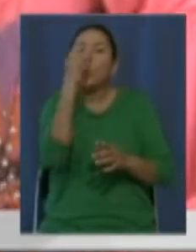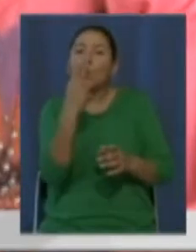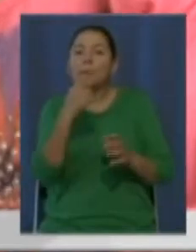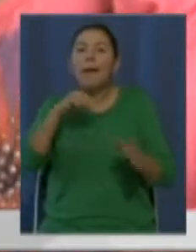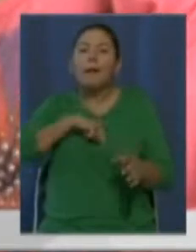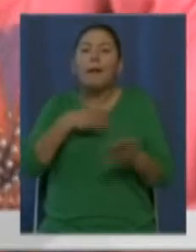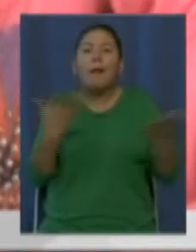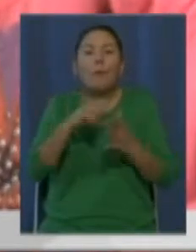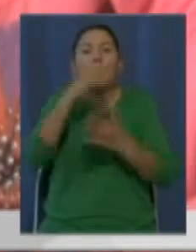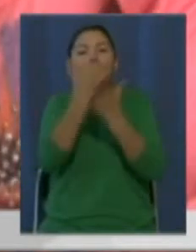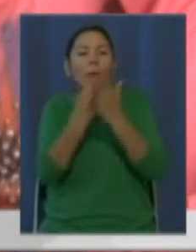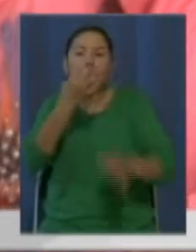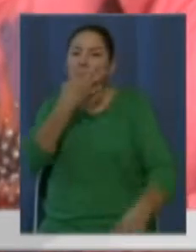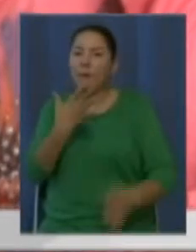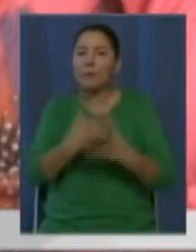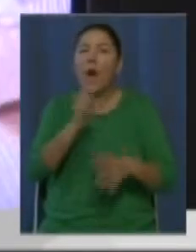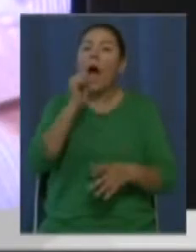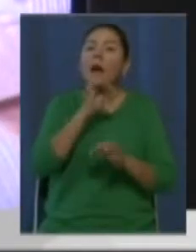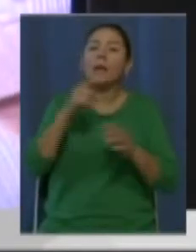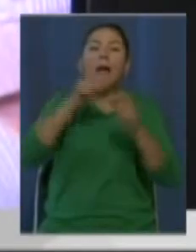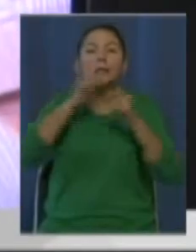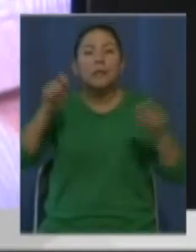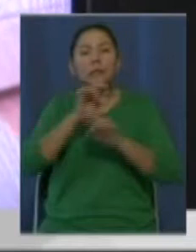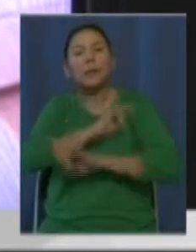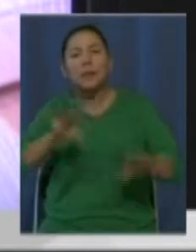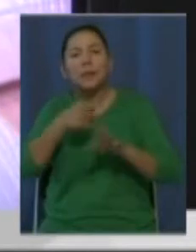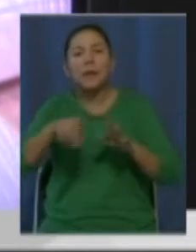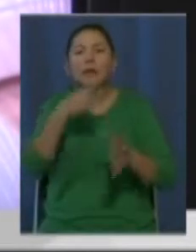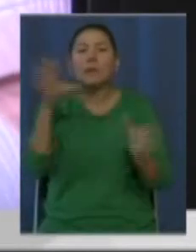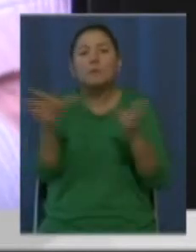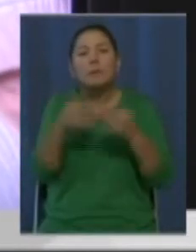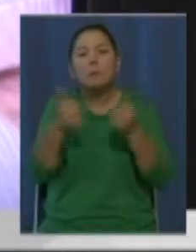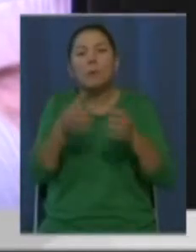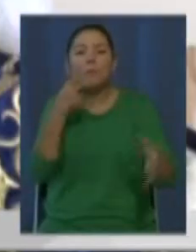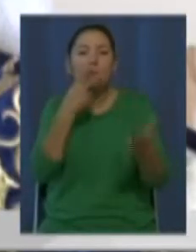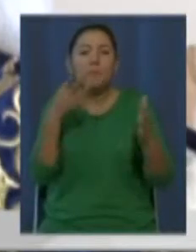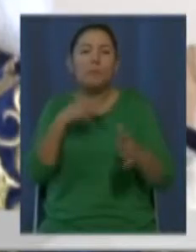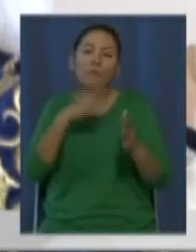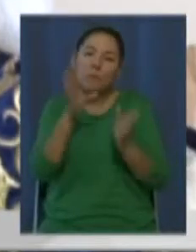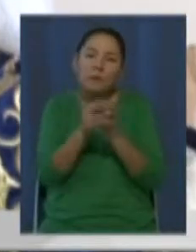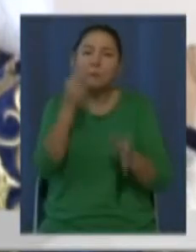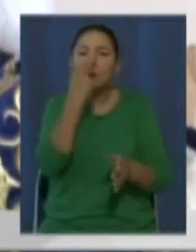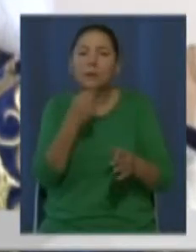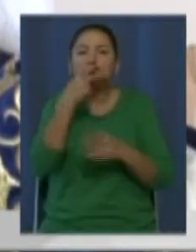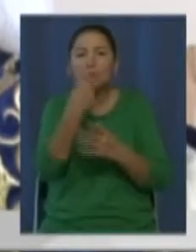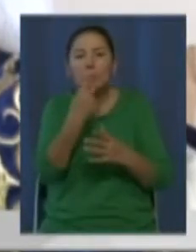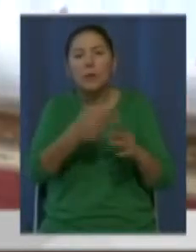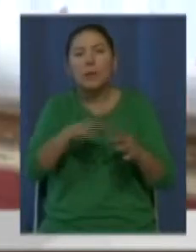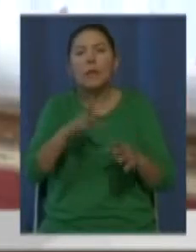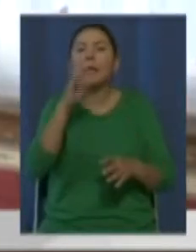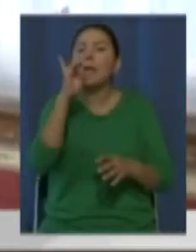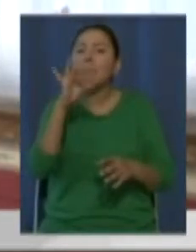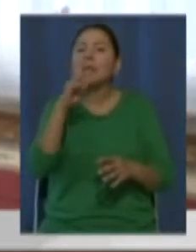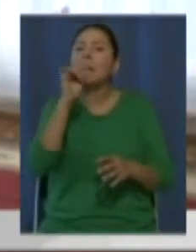топтамасы асыға күтеді. Өйткені тілшілер аймақтың тыныс-тіршілігімен таныстырып қана қоймай, түйіні тарқатылмаған өзекті мәселелерді де көтереді